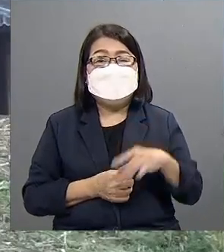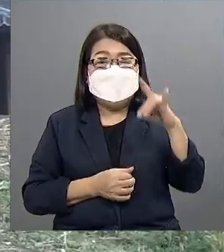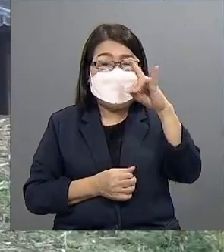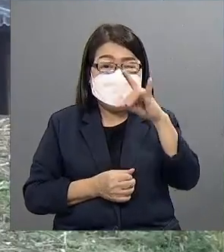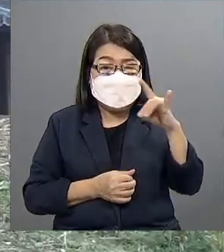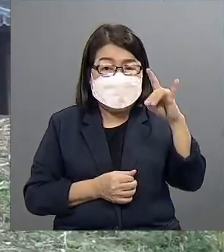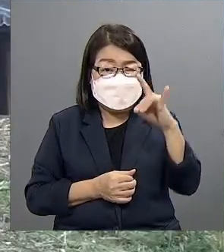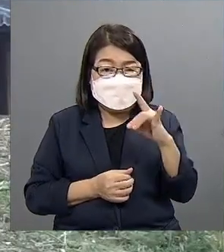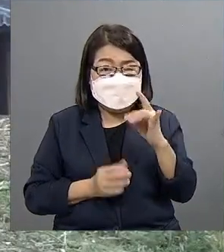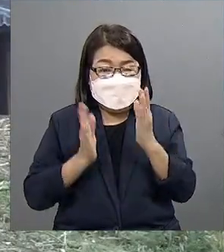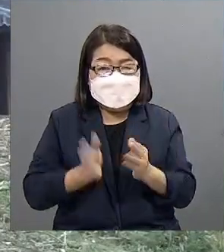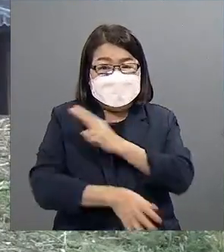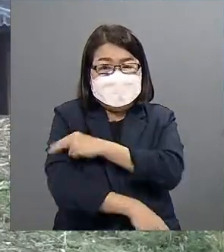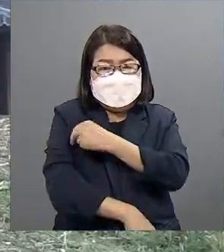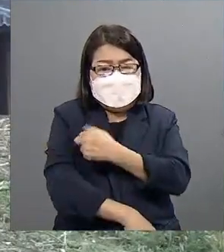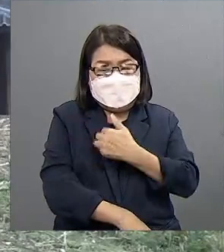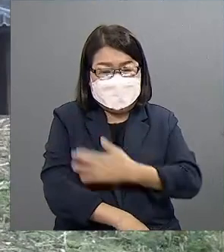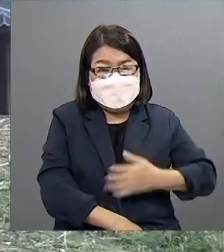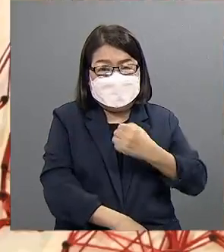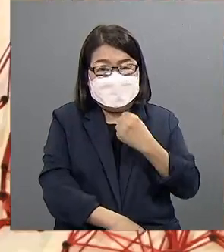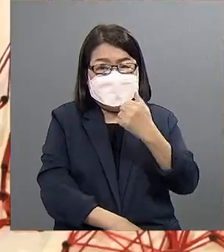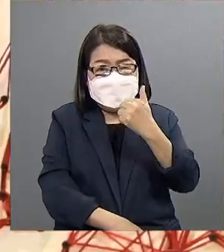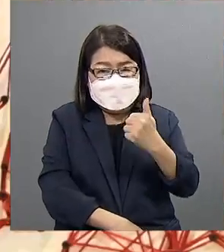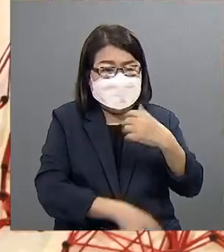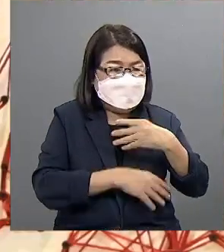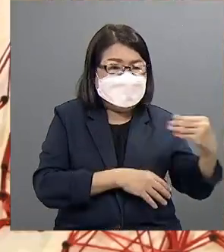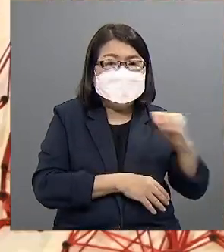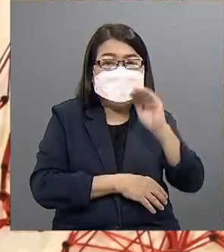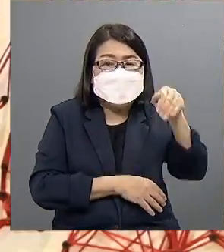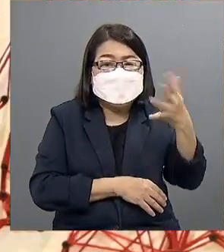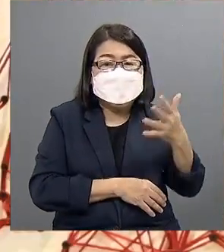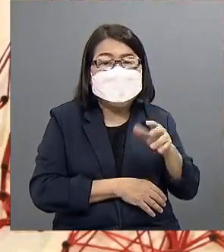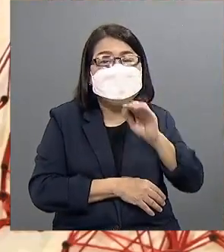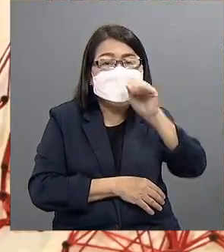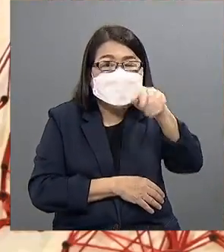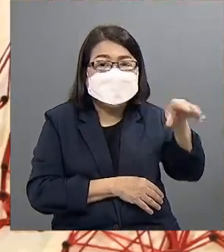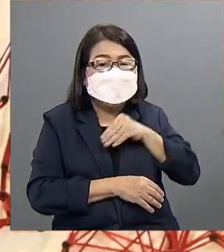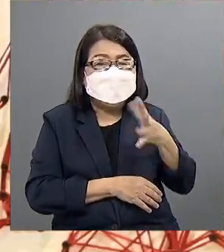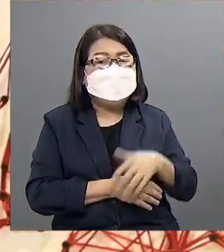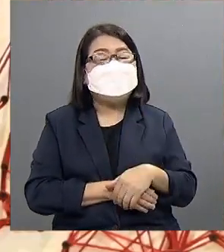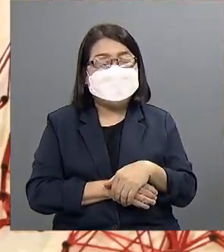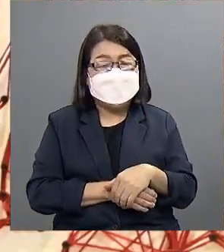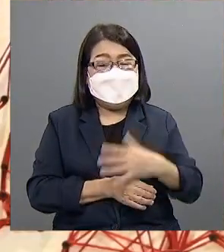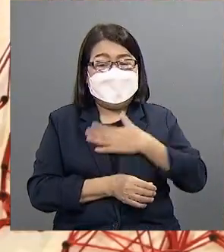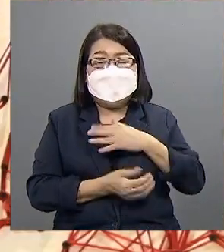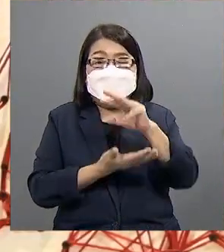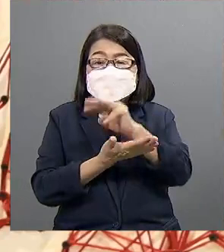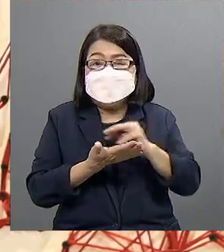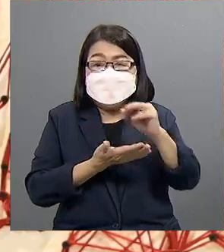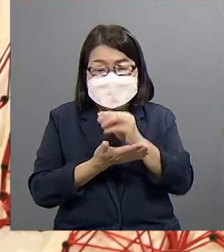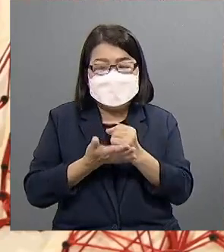จะปลอดภัยดังนั้นนั่นคือทางอ้อมในการดูแลนะครับมูลนิธิเองก็ได้สนับสนุนการศึกษ